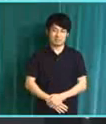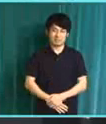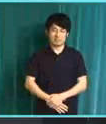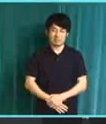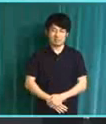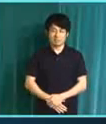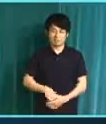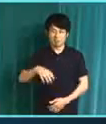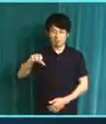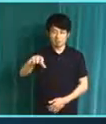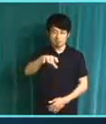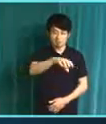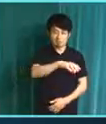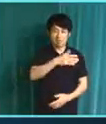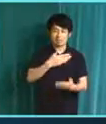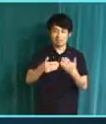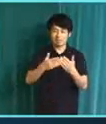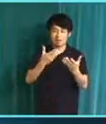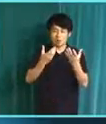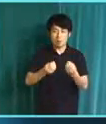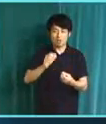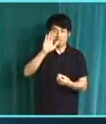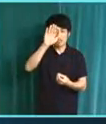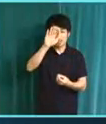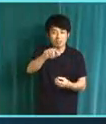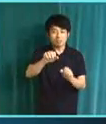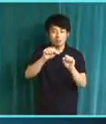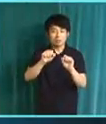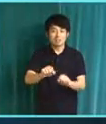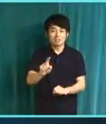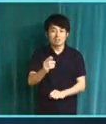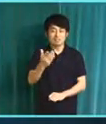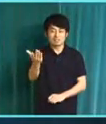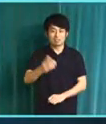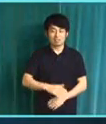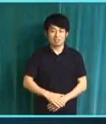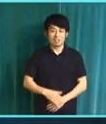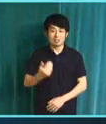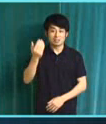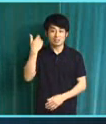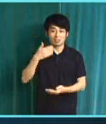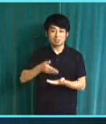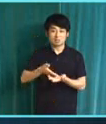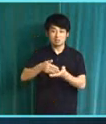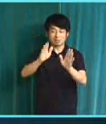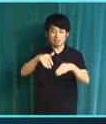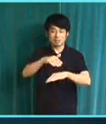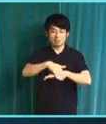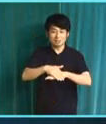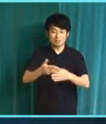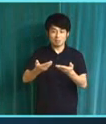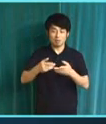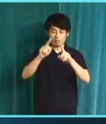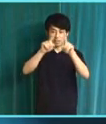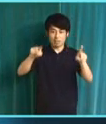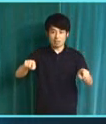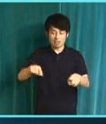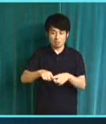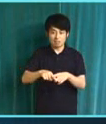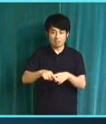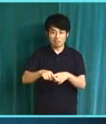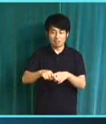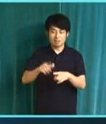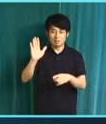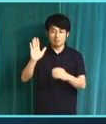体験し終わると、 はい、 その後は そうですね、 はい、 体験し終わるとですね、 はい、 受付でお渡し